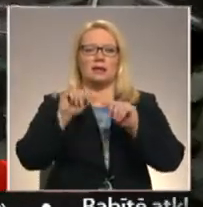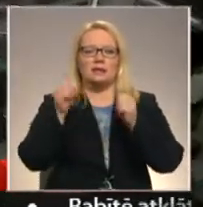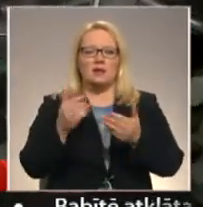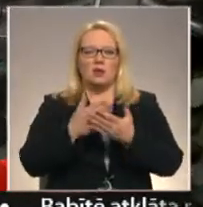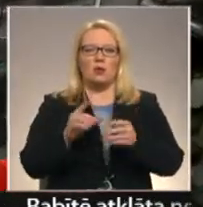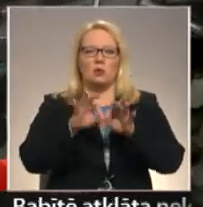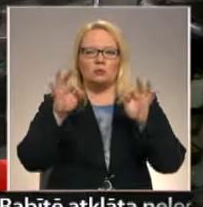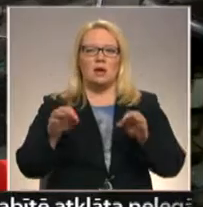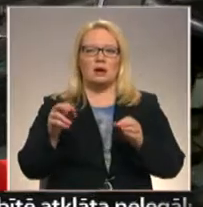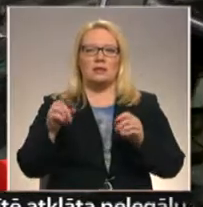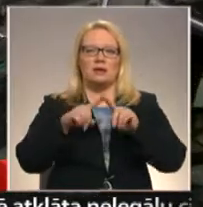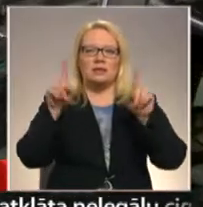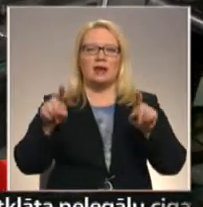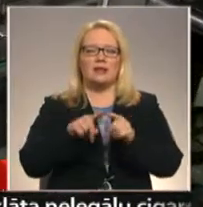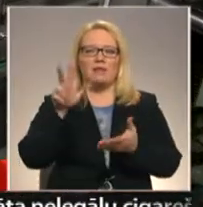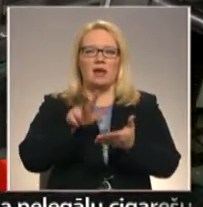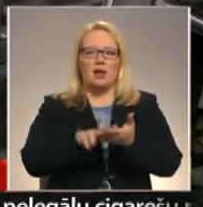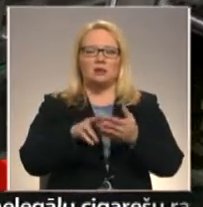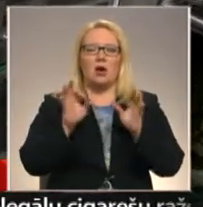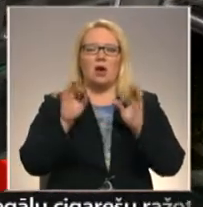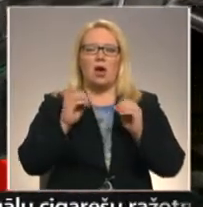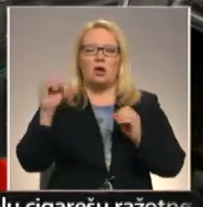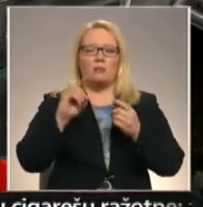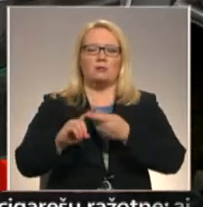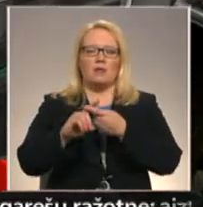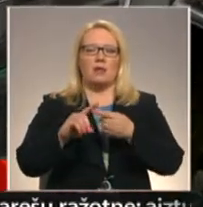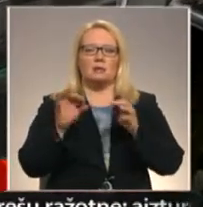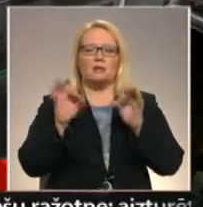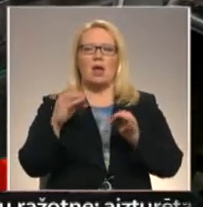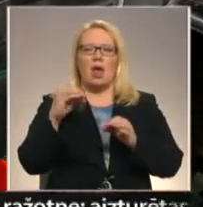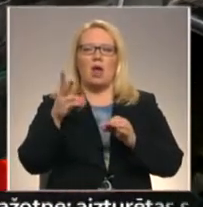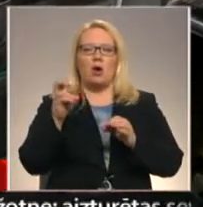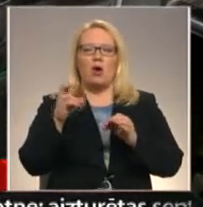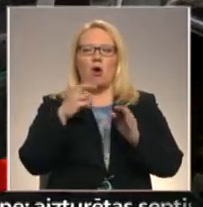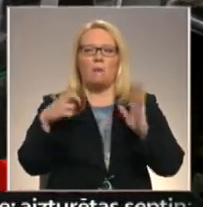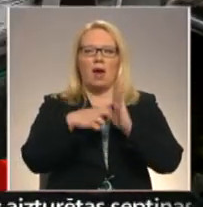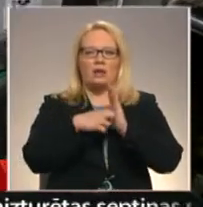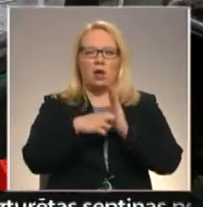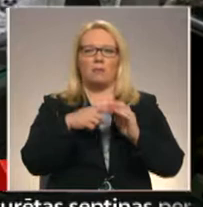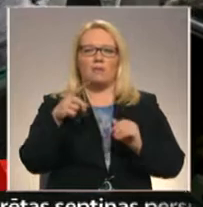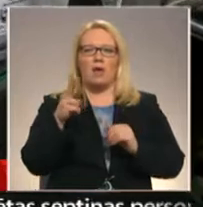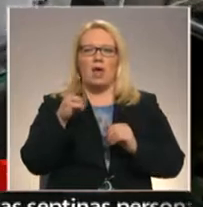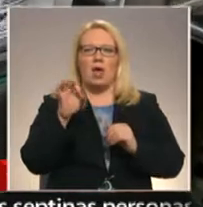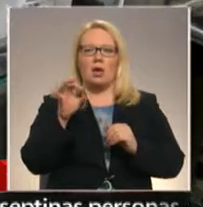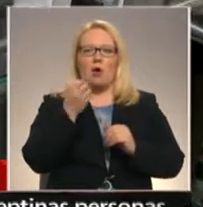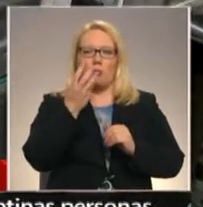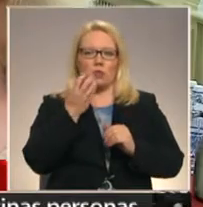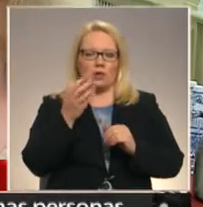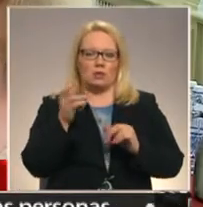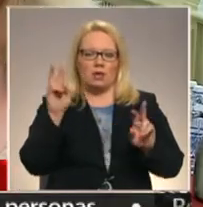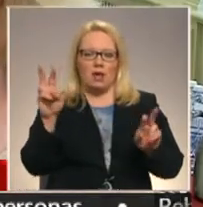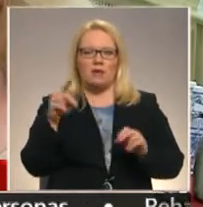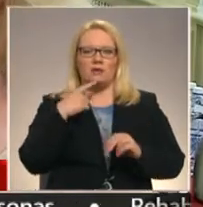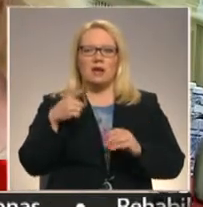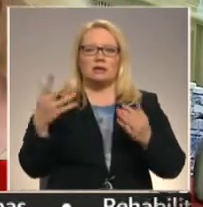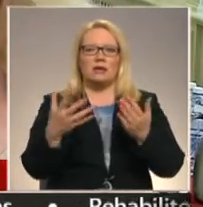pirmo produktu certifikācija Eiropas Savienības oficiāliem eko-marķējumam Eco-Label, jeb tā sauktie eko-puķītei. Ja ir iegūts